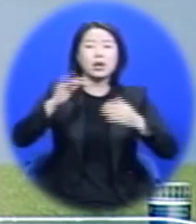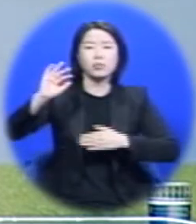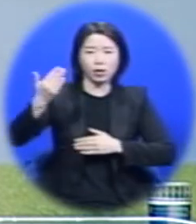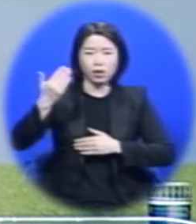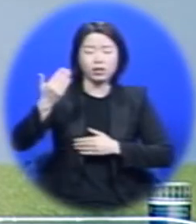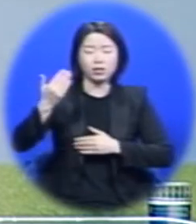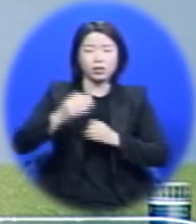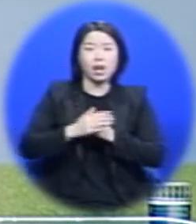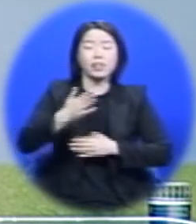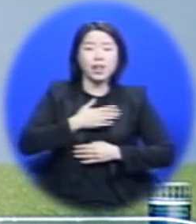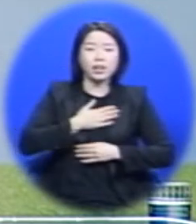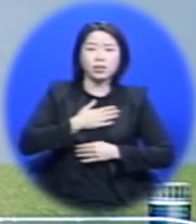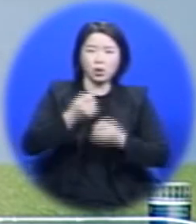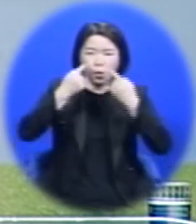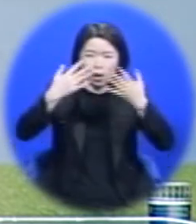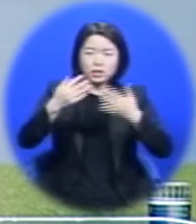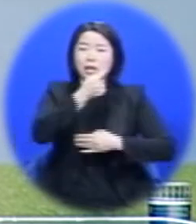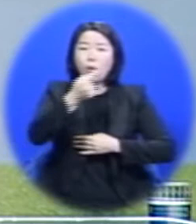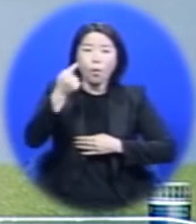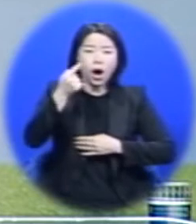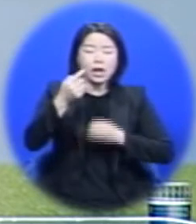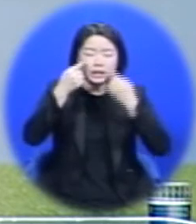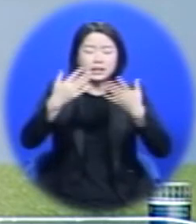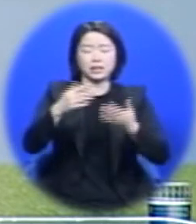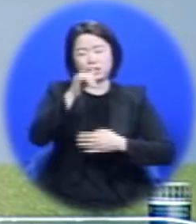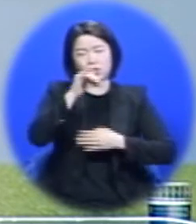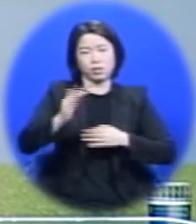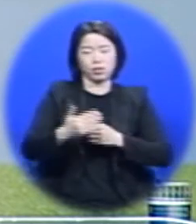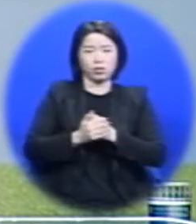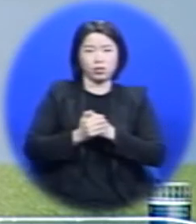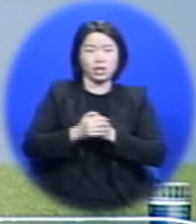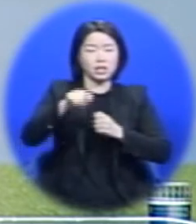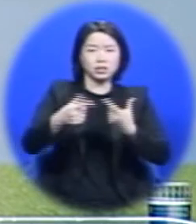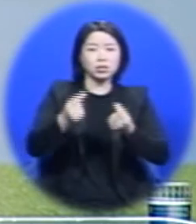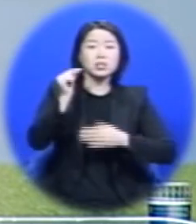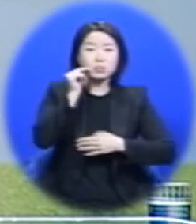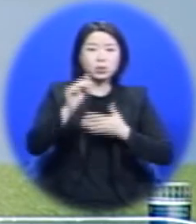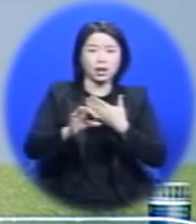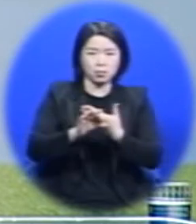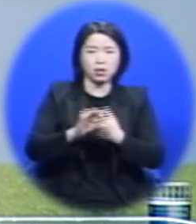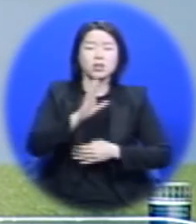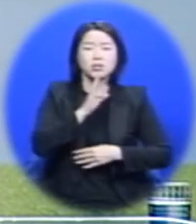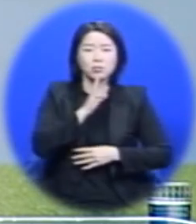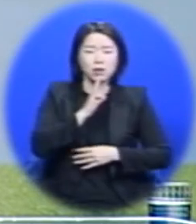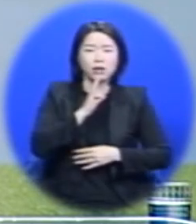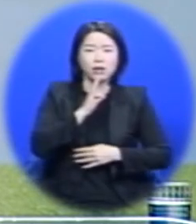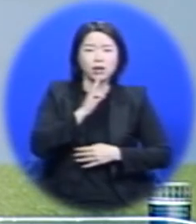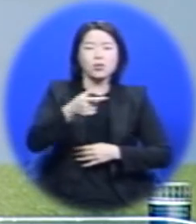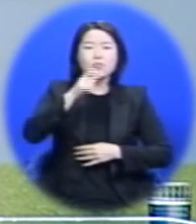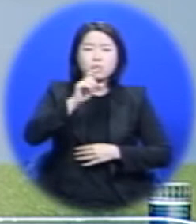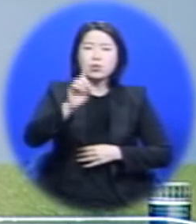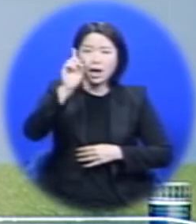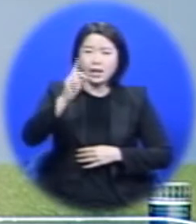것이고 내게는 반드시 확증이 있어야 하는 것입니다. 그렇지 못하면 정말 물 한